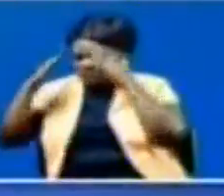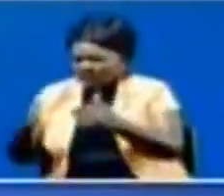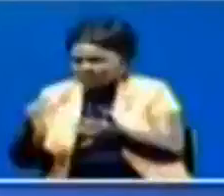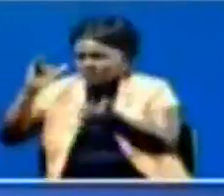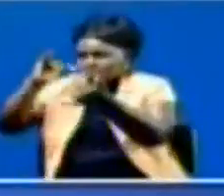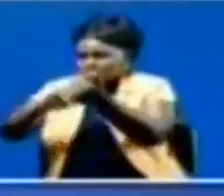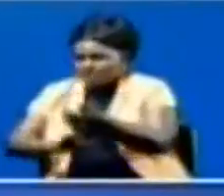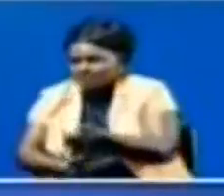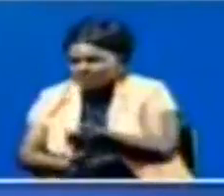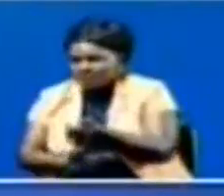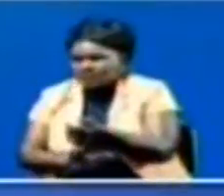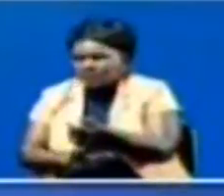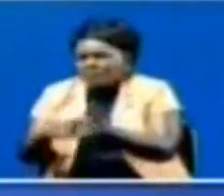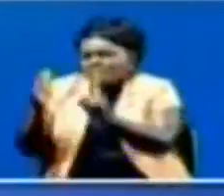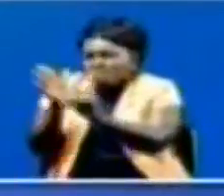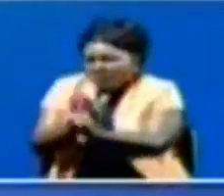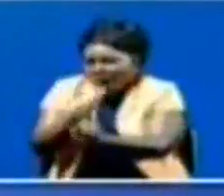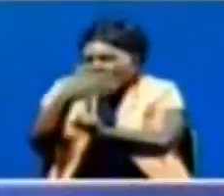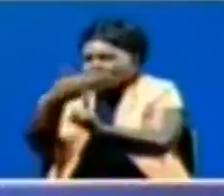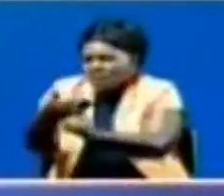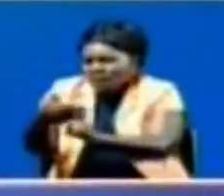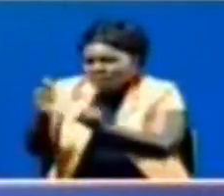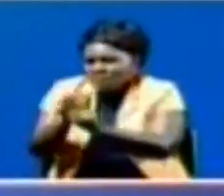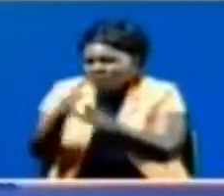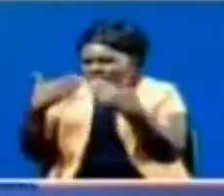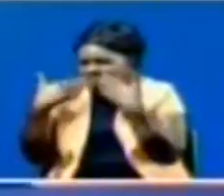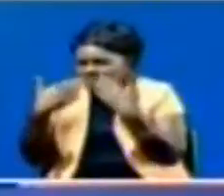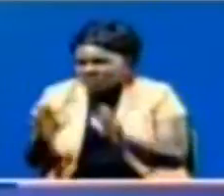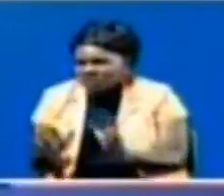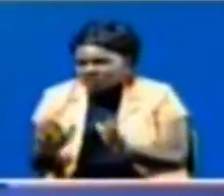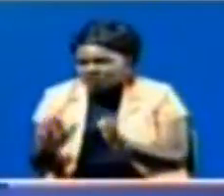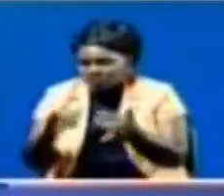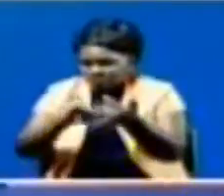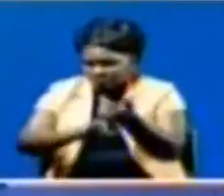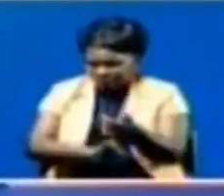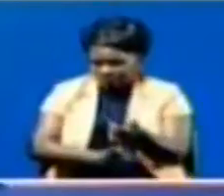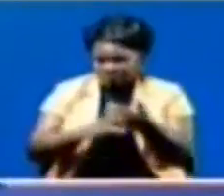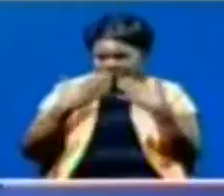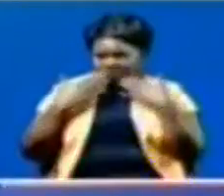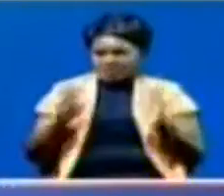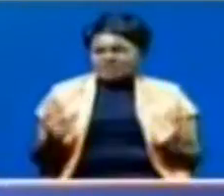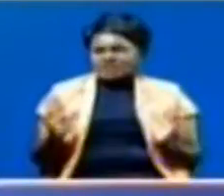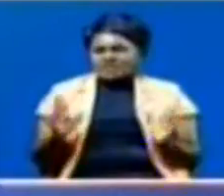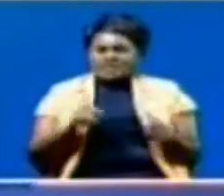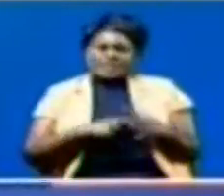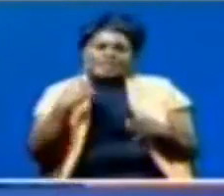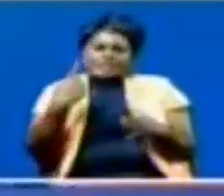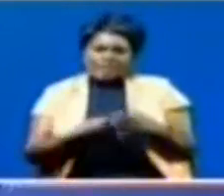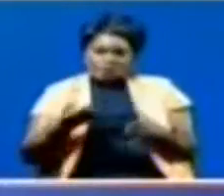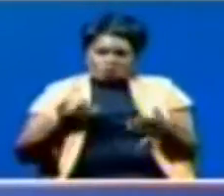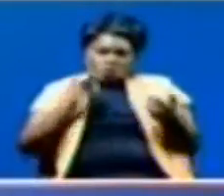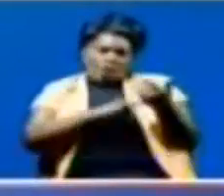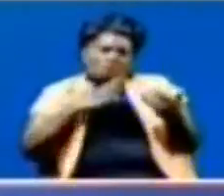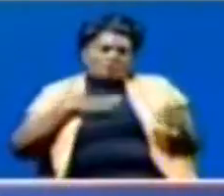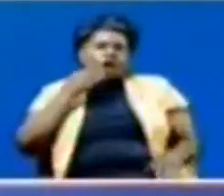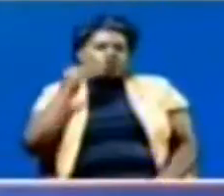kuoa. Atakubembeleza, atakutongoza, atakupa kila kitu. Akisha kuoa anasema hivi, nishapata mke. Kwa hivyo mke wangu yuko